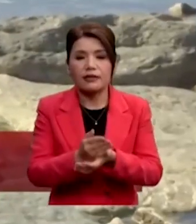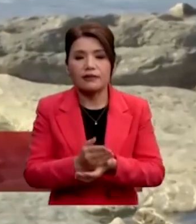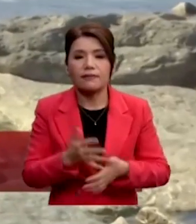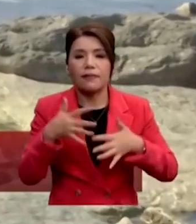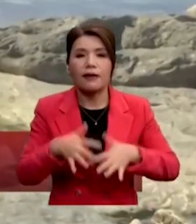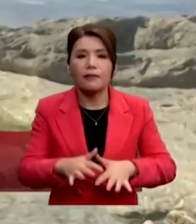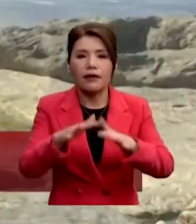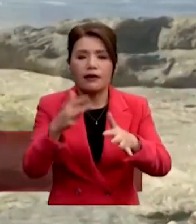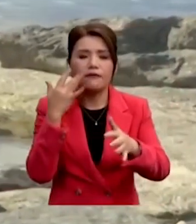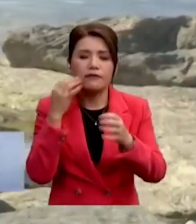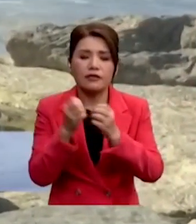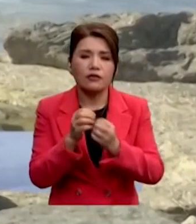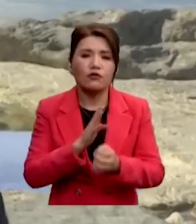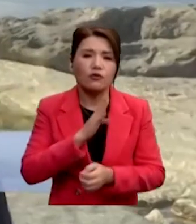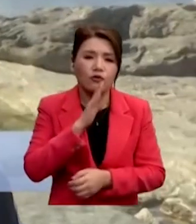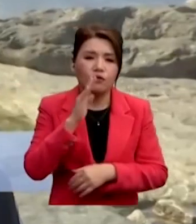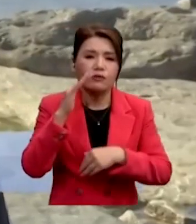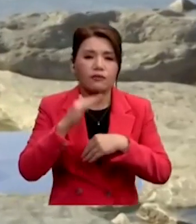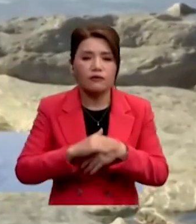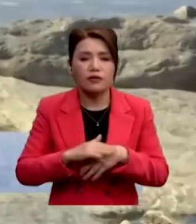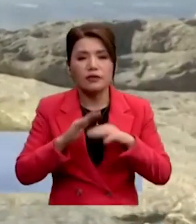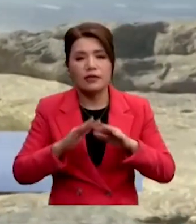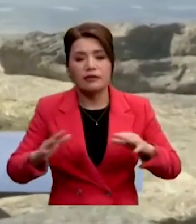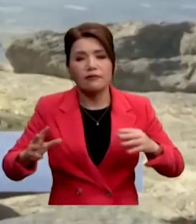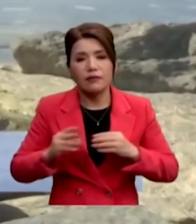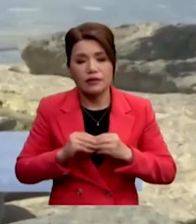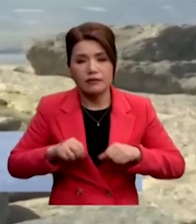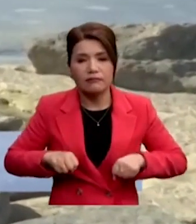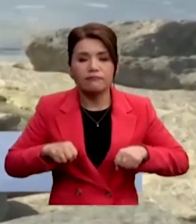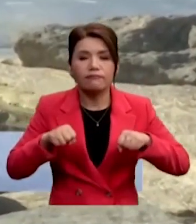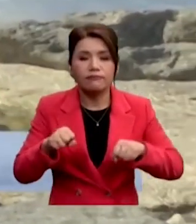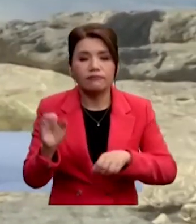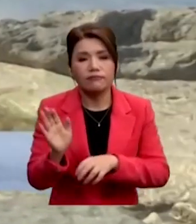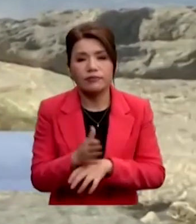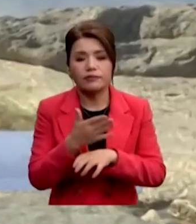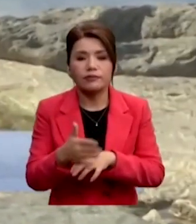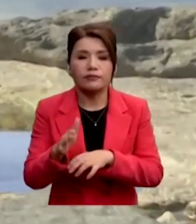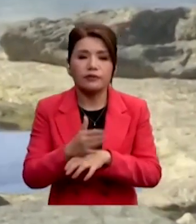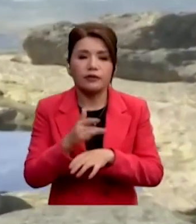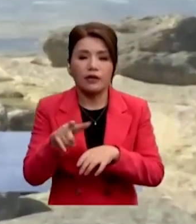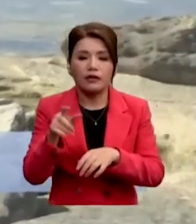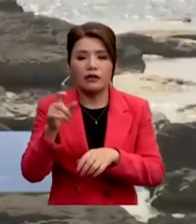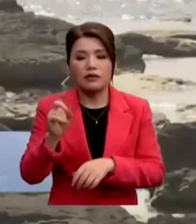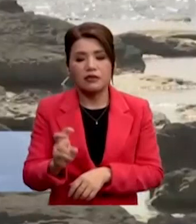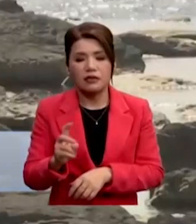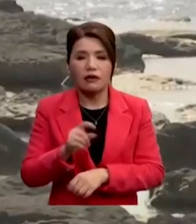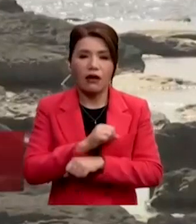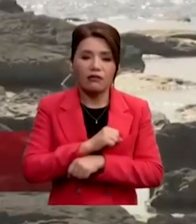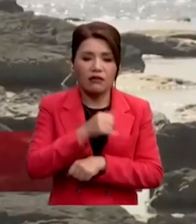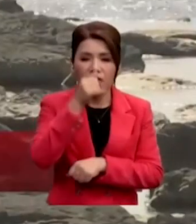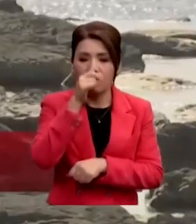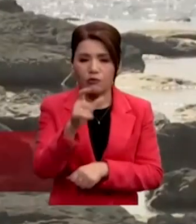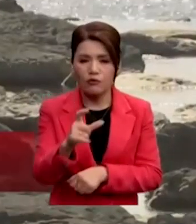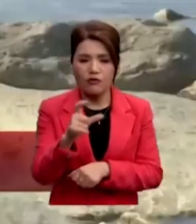жағы пастайын келем таңертең кешке балаларыммен осылай қыдырып. Но келген жағдайда бұл жерде отыру невозможно.